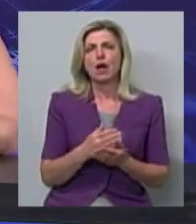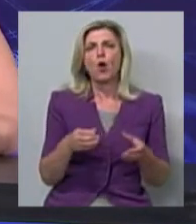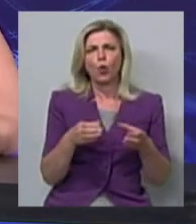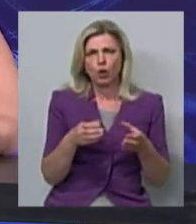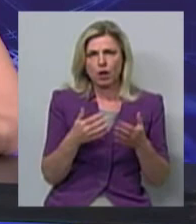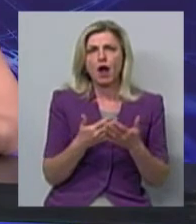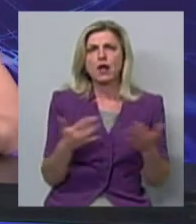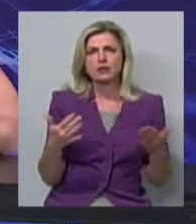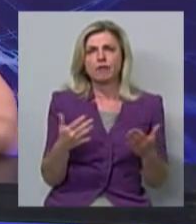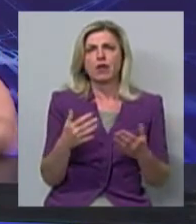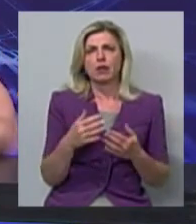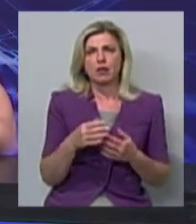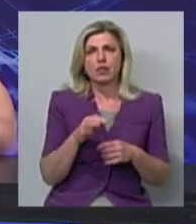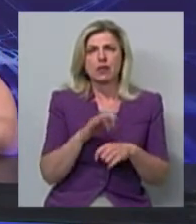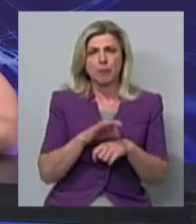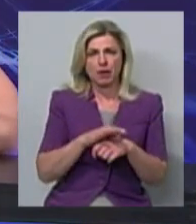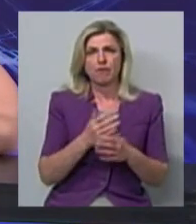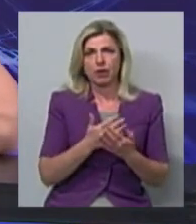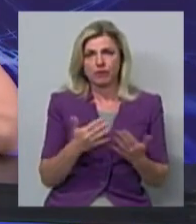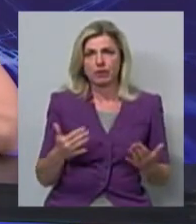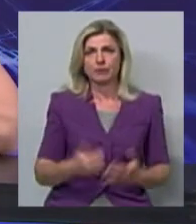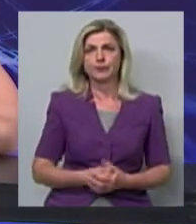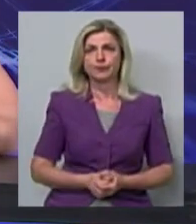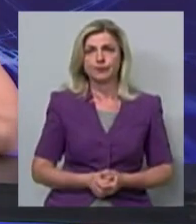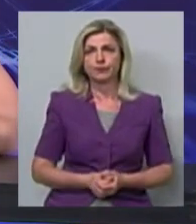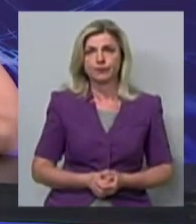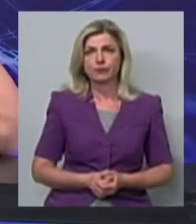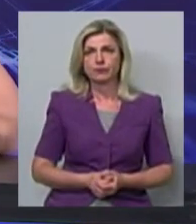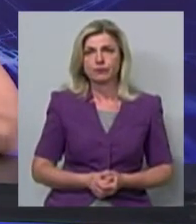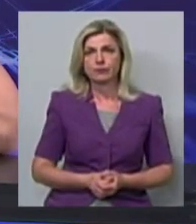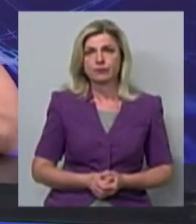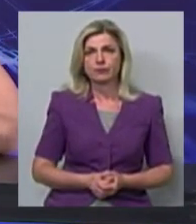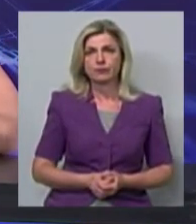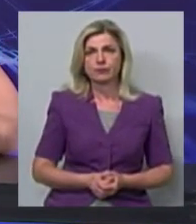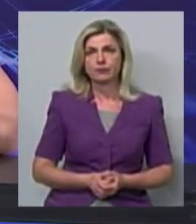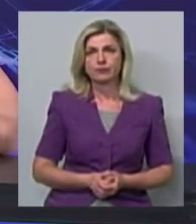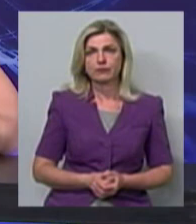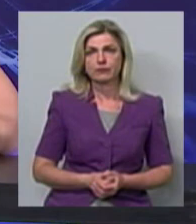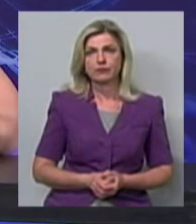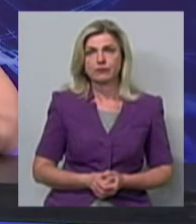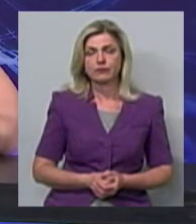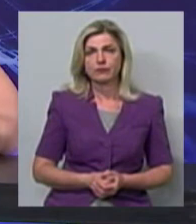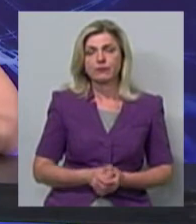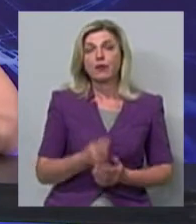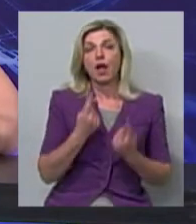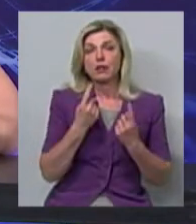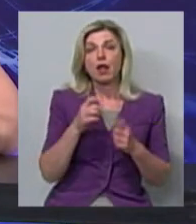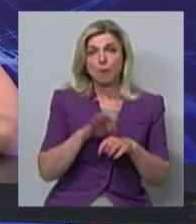с половыми хромосомами. Они называются X-сцепленные. Ну, вот это миопатия Дюшена – одно из